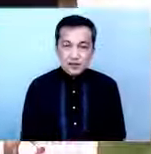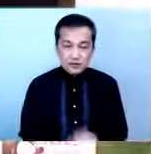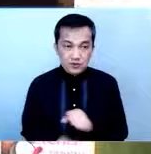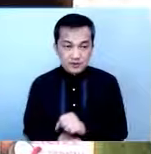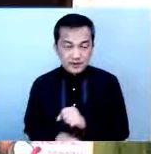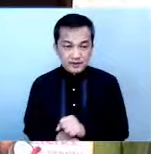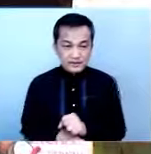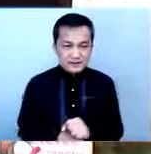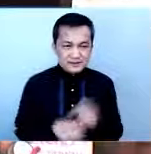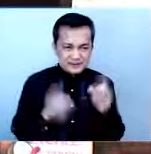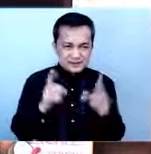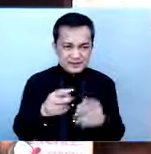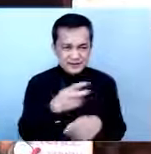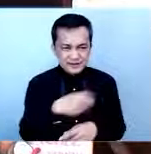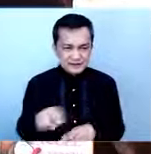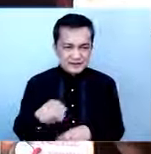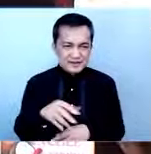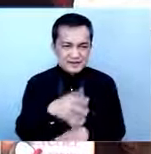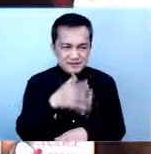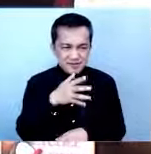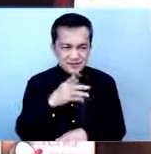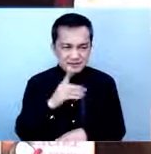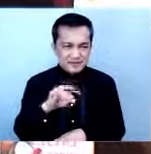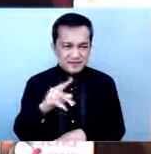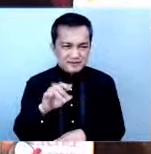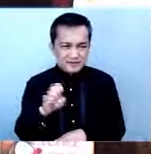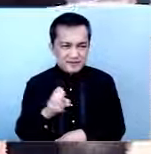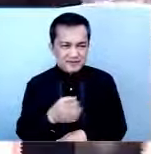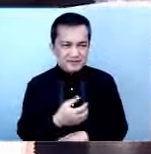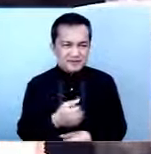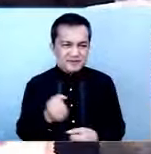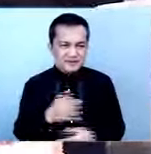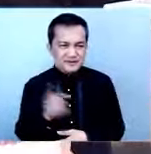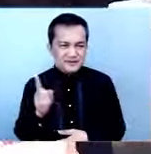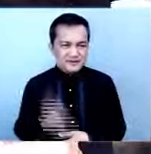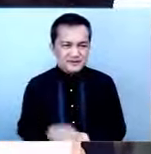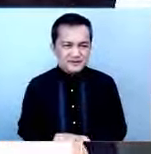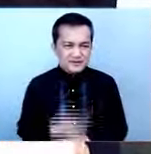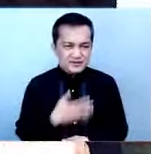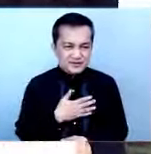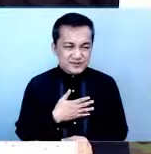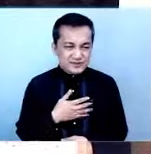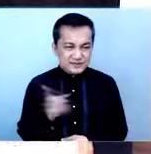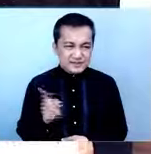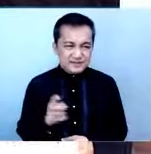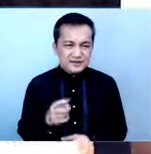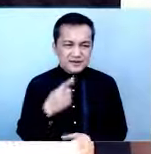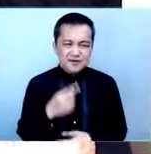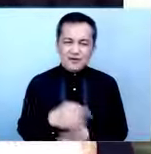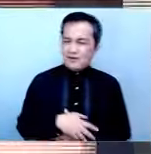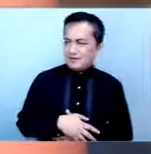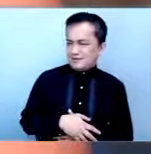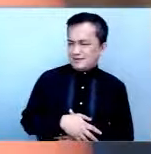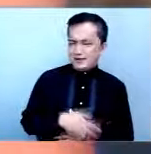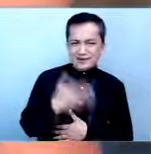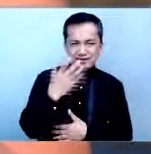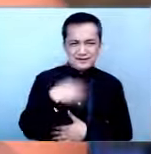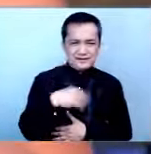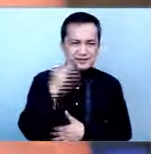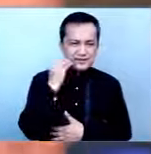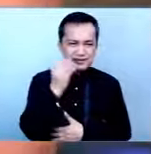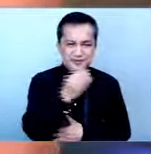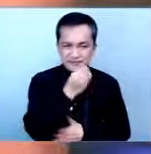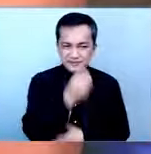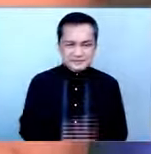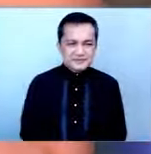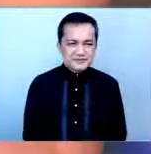gusto mag-sideline ni Mami Dimples. Tabahan na kayo kay Mama Dimples. Hindi, kasi gusto talaga yung arrangement. Di ba kahapon flowers na lang? Saka,